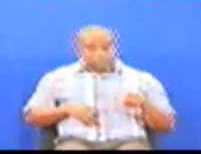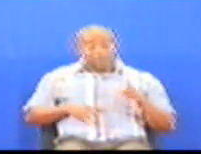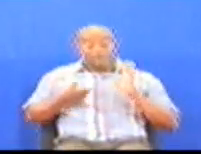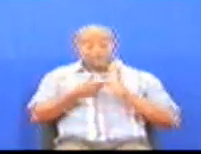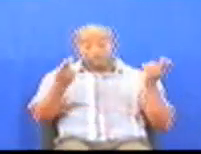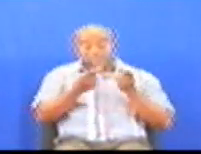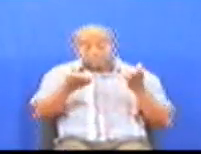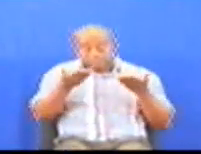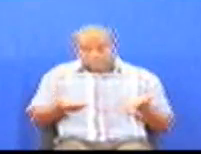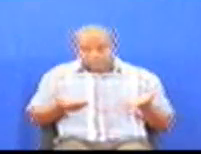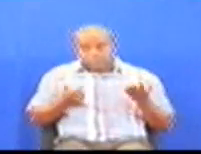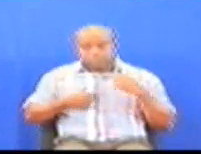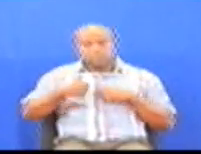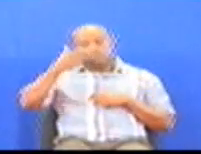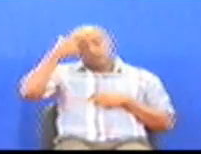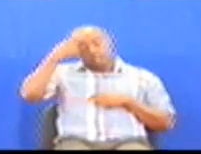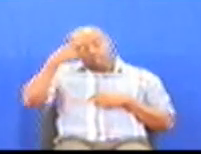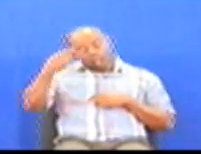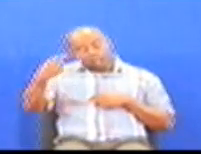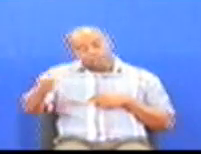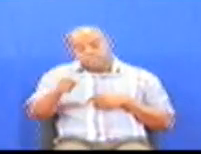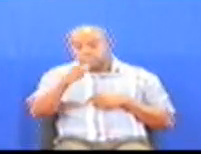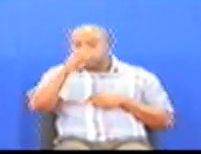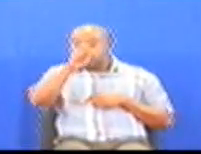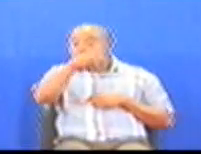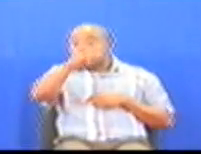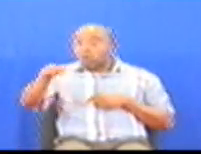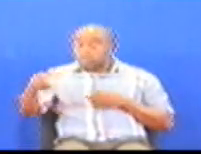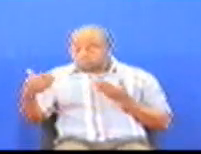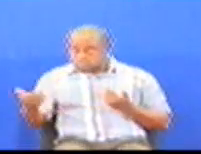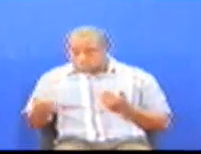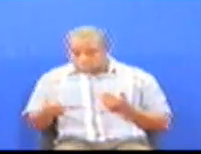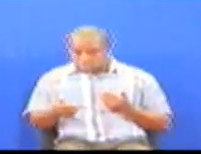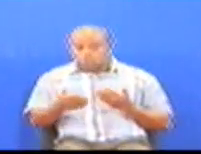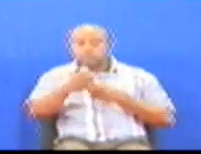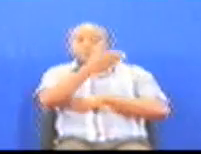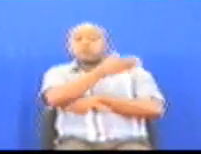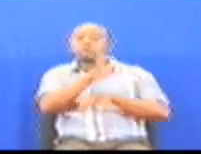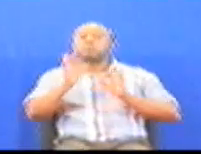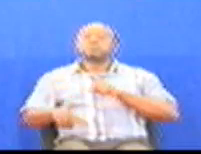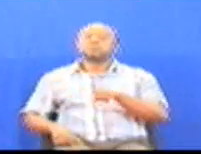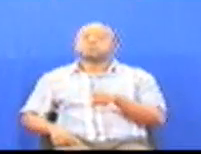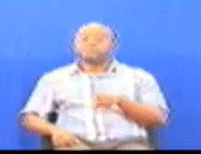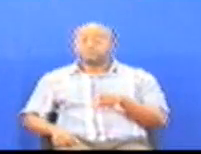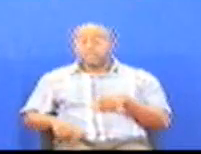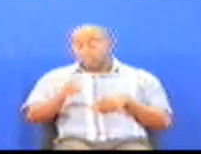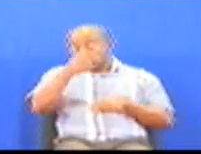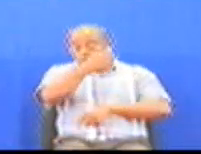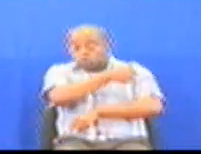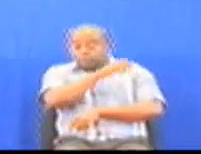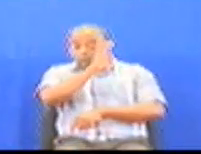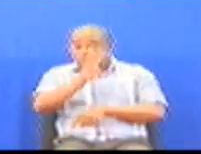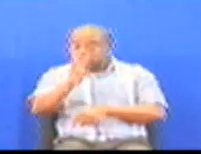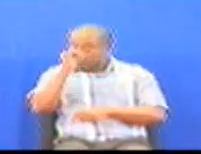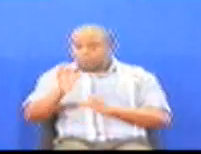hivi, tuna uhakika kabisa wa kuongezea wananchi huduma hii badala ya kujenga hospitali wilaya. Japokuwa sipingi hospitali yangu ni muhimu, lakini